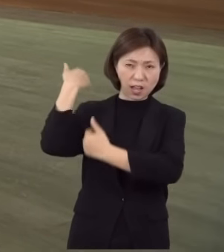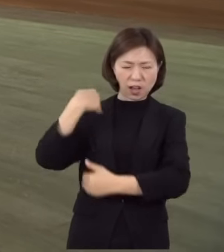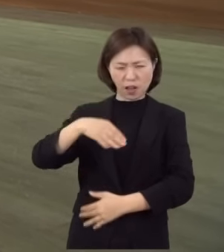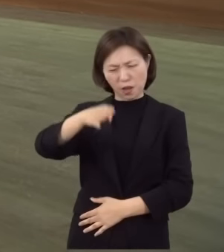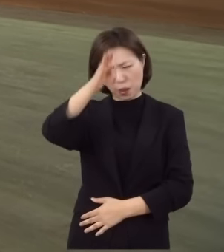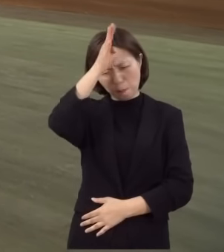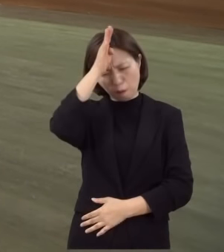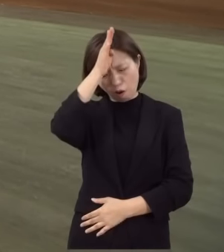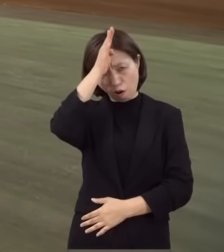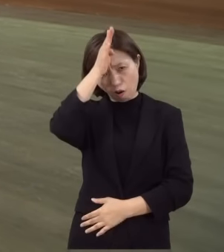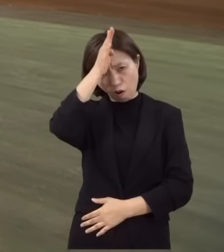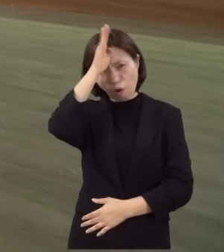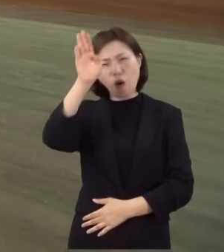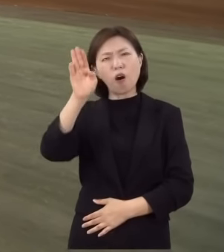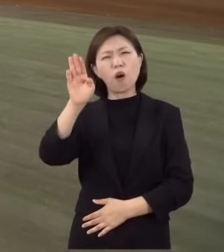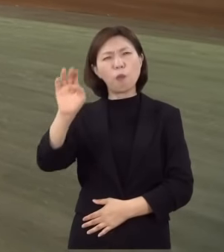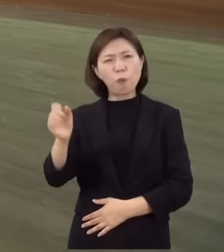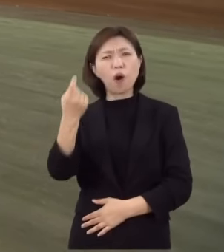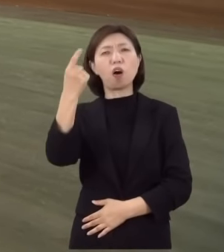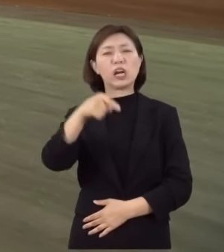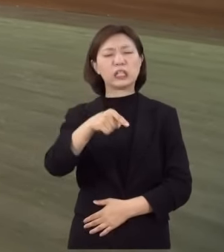은 고치기가